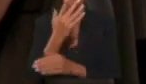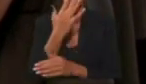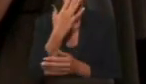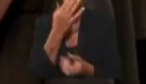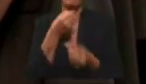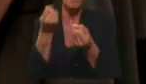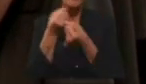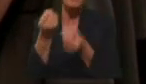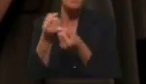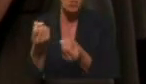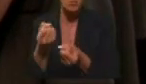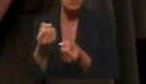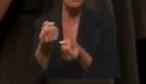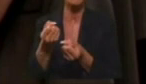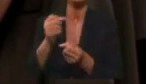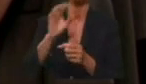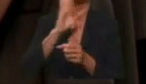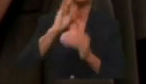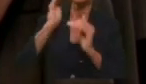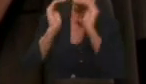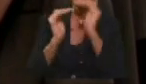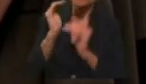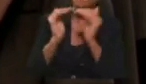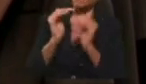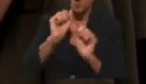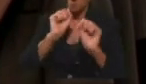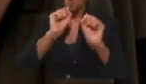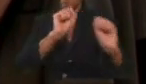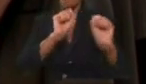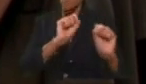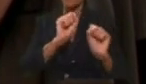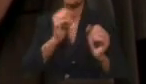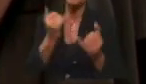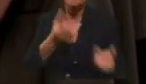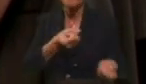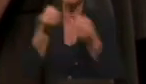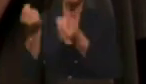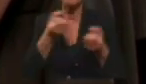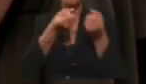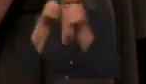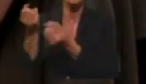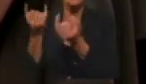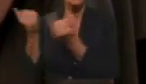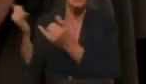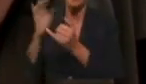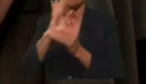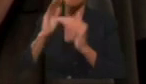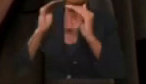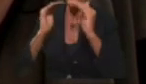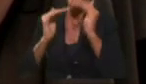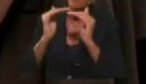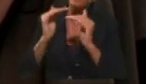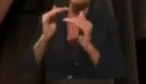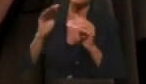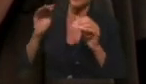o mobilności. Mowa jest o zrównoważonej, inteligentnej i odpornej mobilności, która zapewni wszystkim równe szanse i